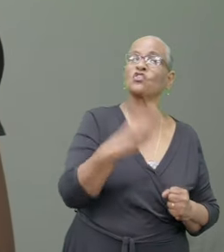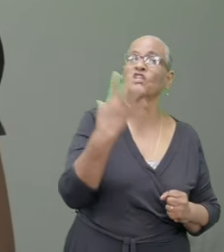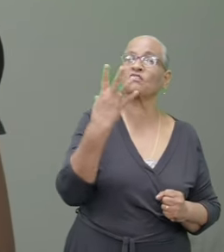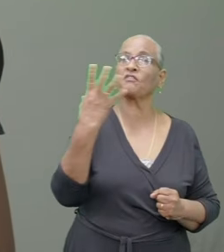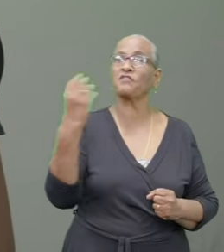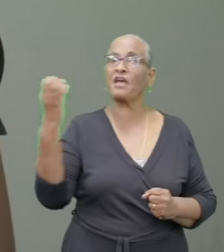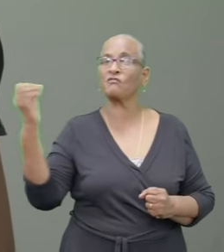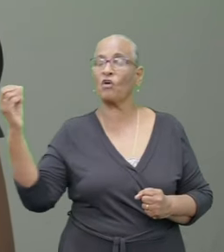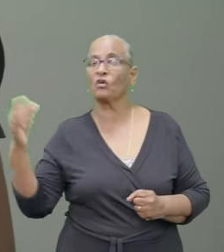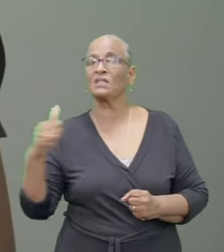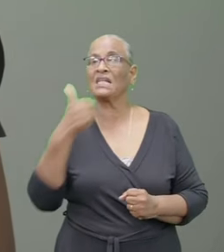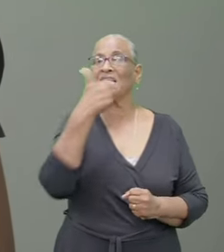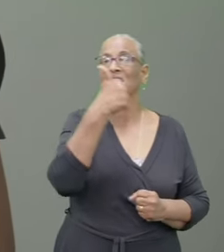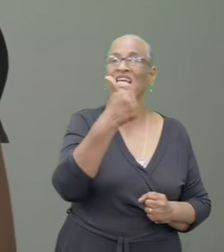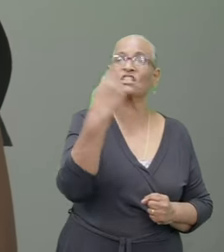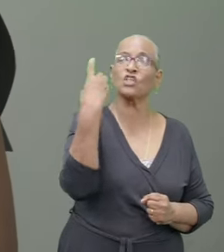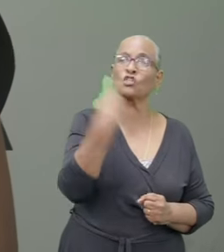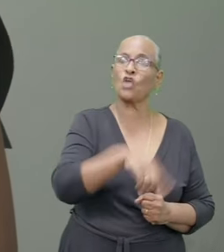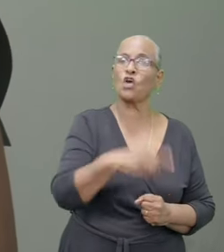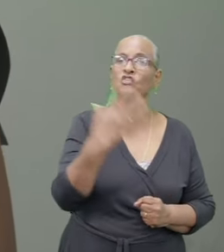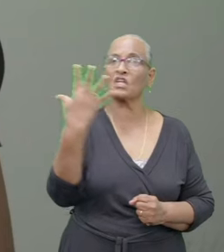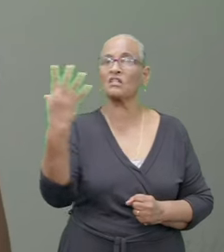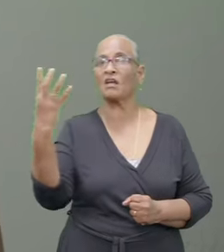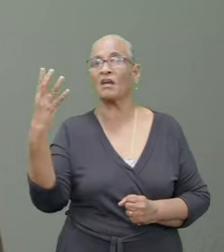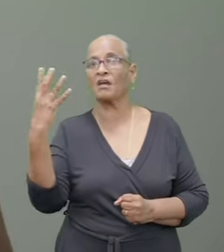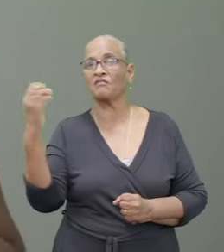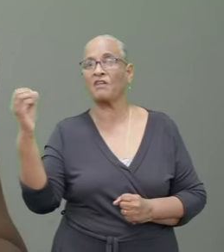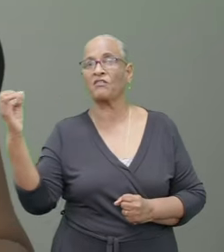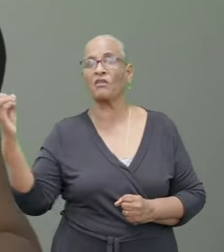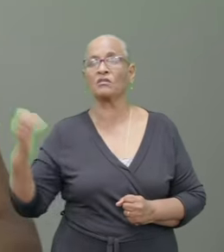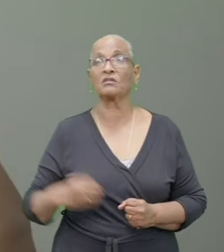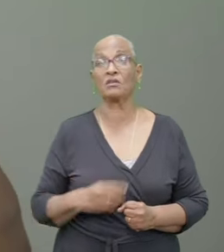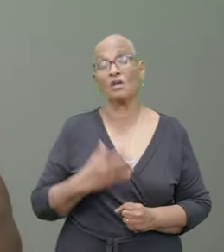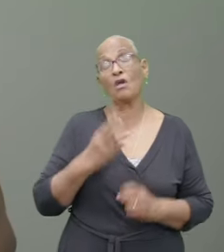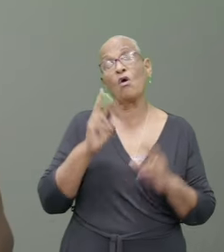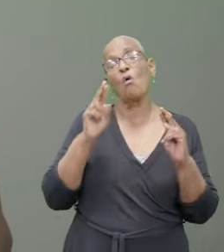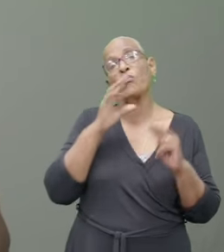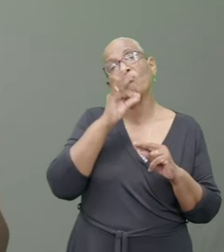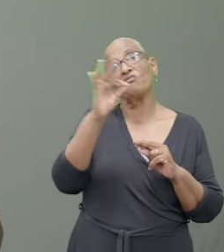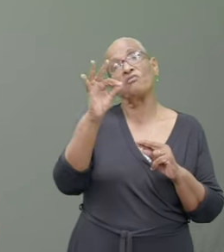en 6500. Ik hoop dat ik uw vraag dan beantwoord heb.